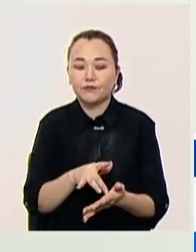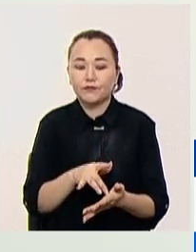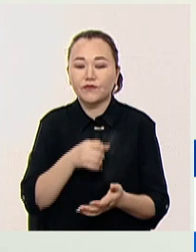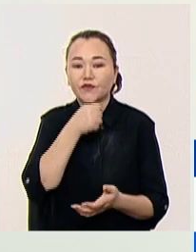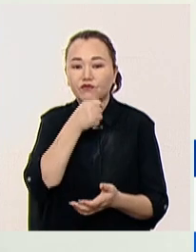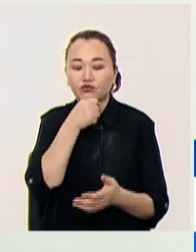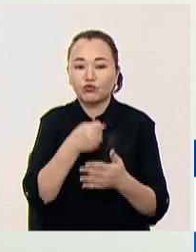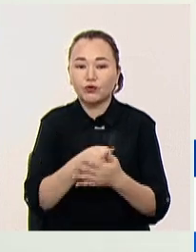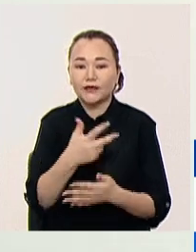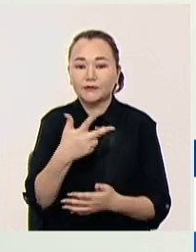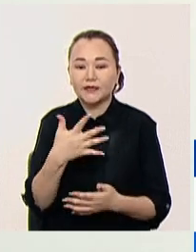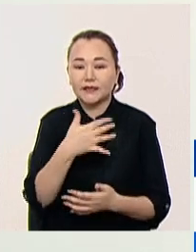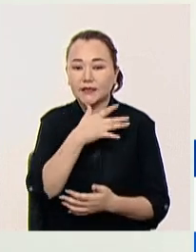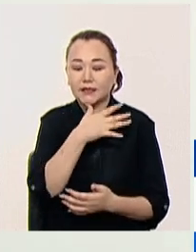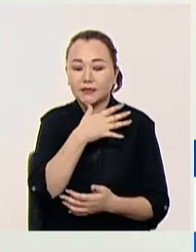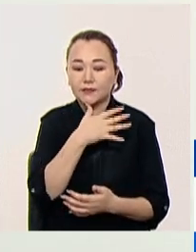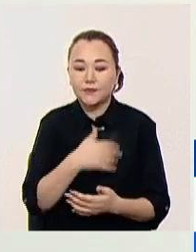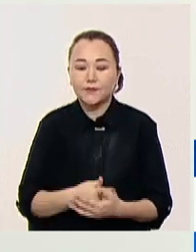возраст до 35 лет.